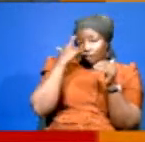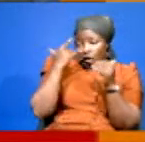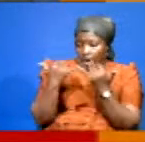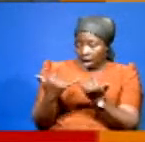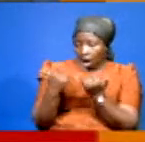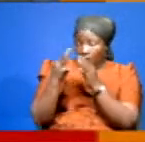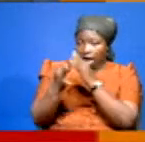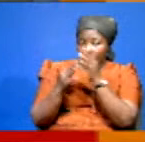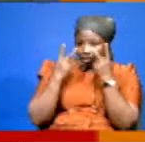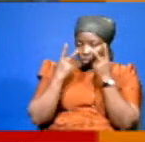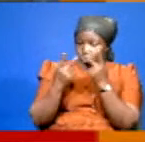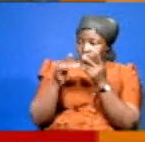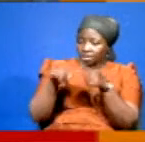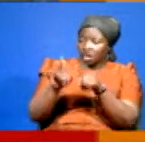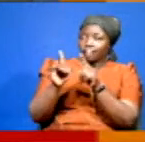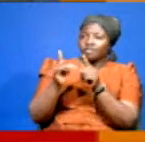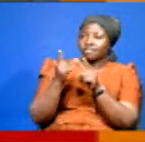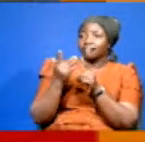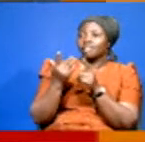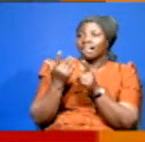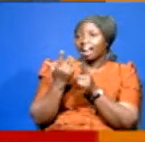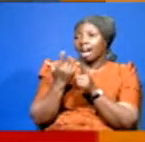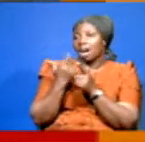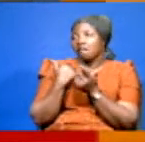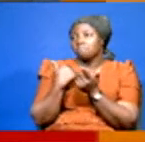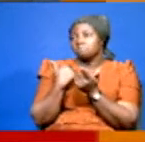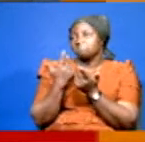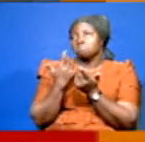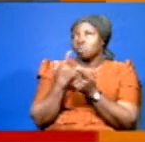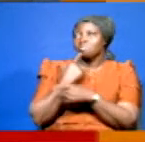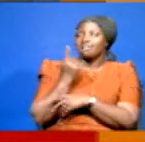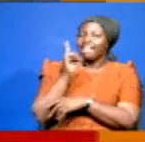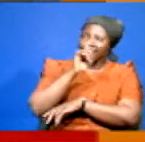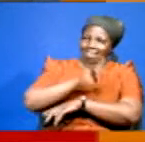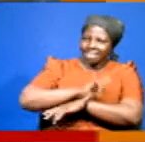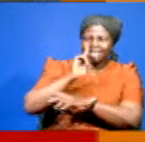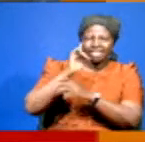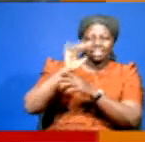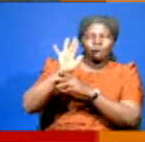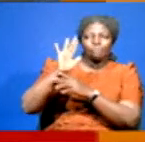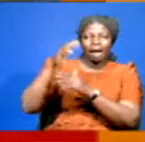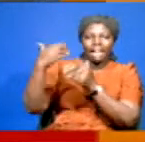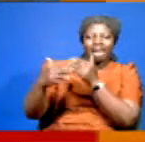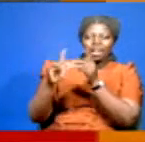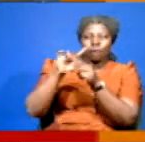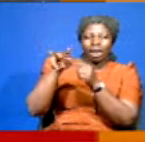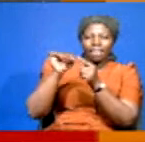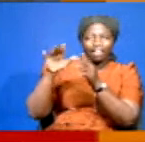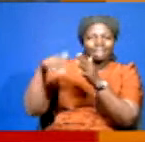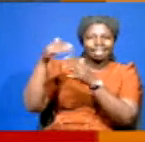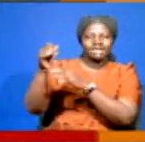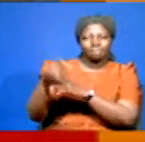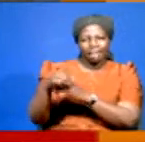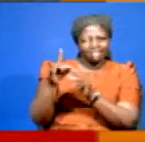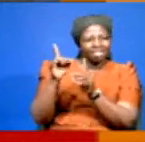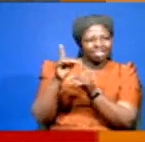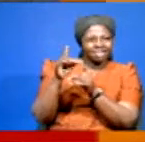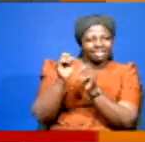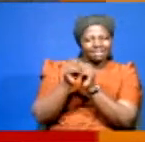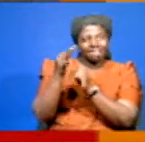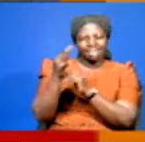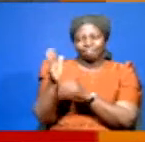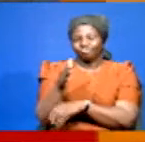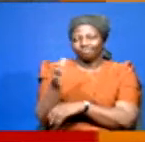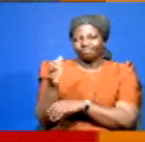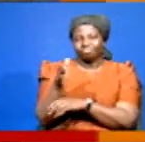ukiangalia amebakisha kama siku zake za 100 zitaishia ifikapo mwezi ujao kama tarehe 13 kulingana na